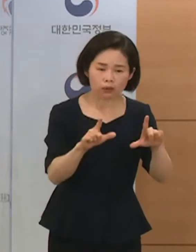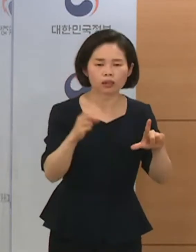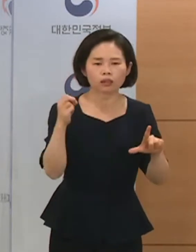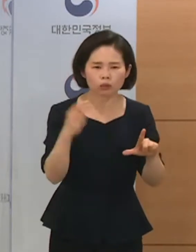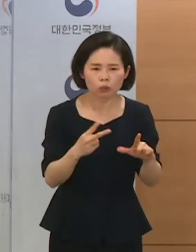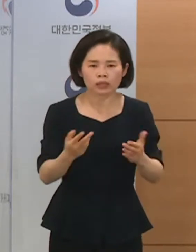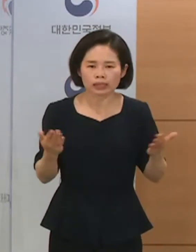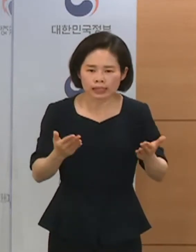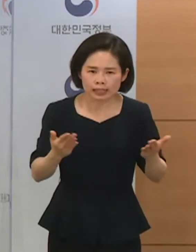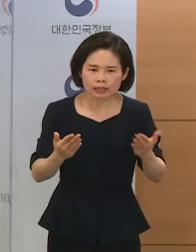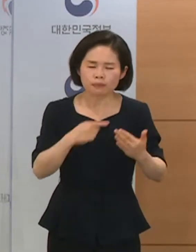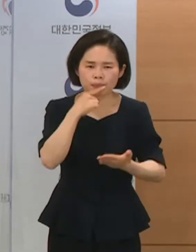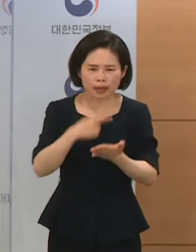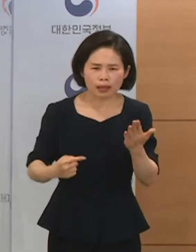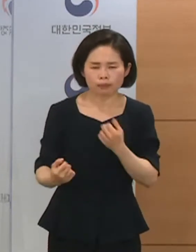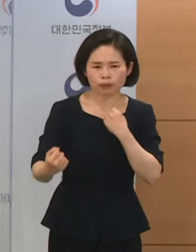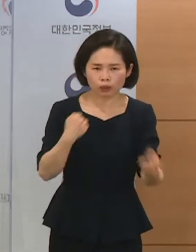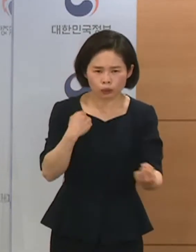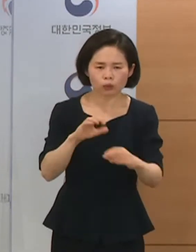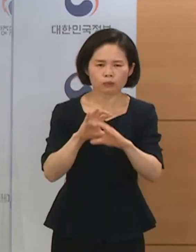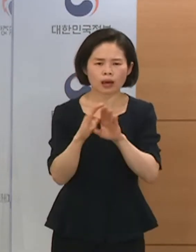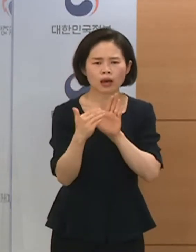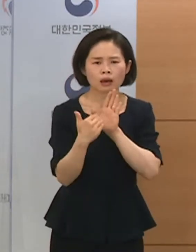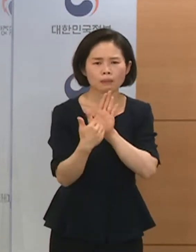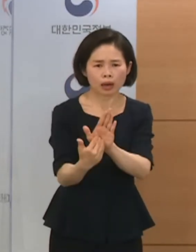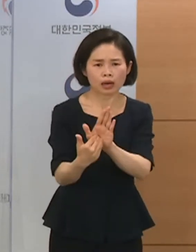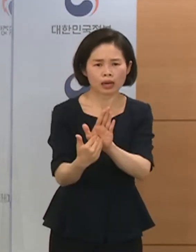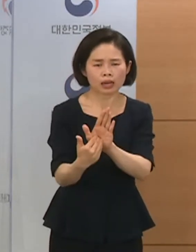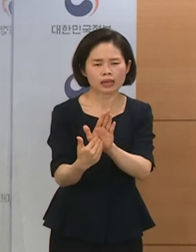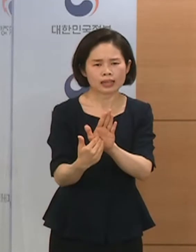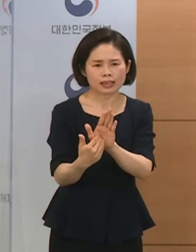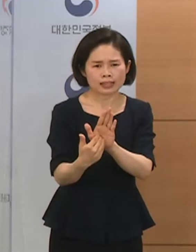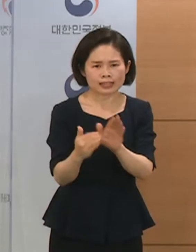주신 국민들께 다시 한번 고개 숙여 감사드립니다.